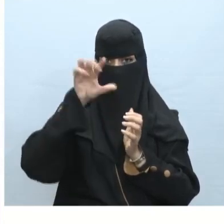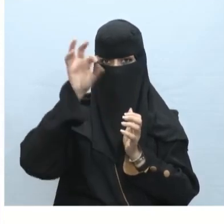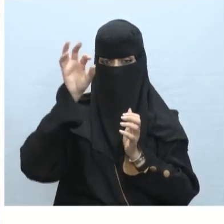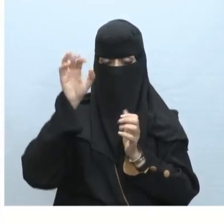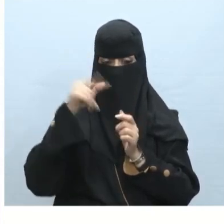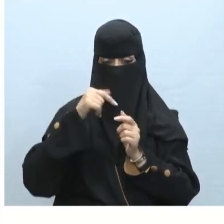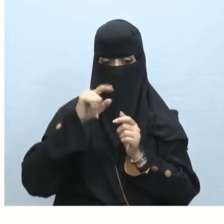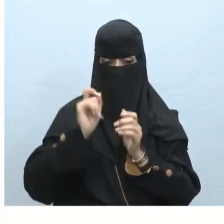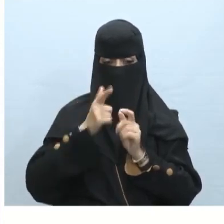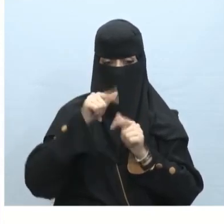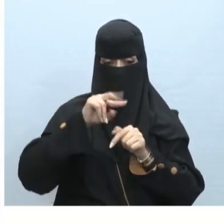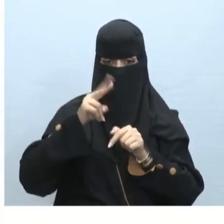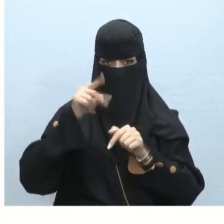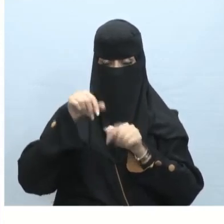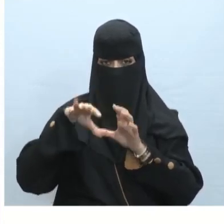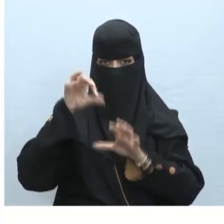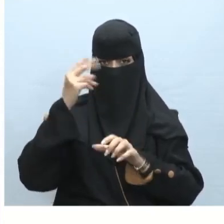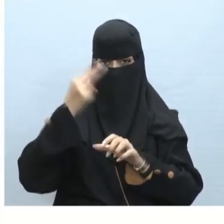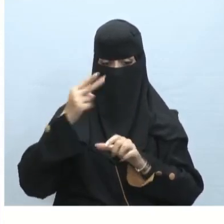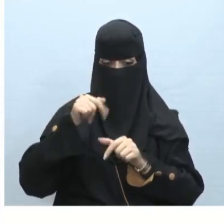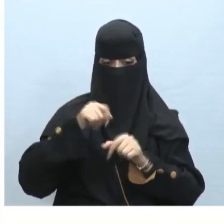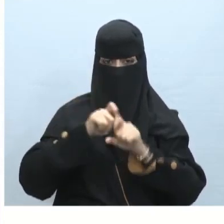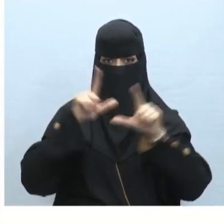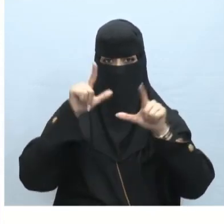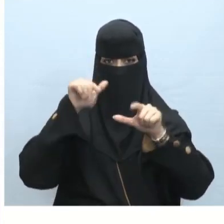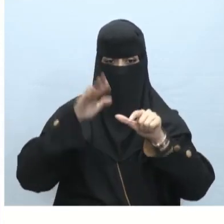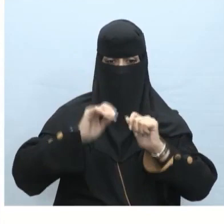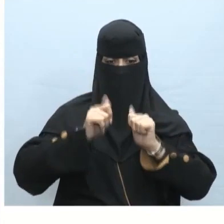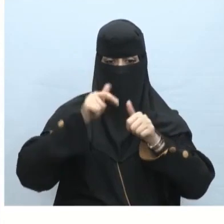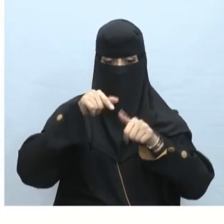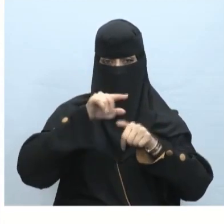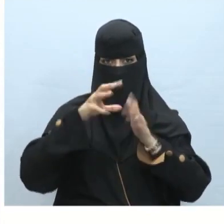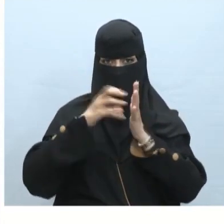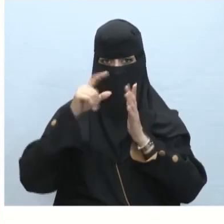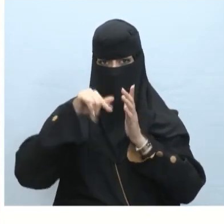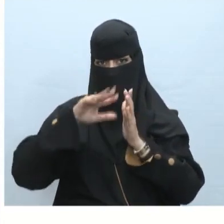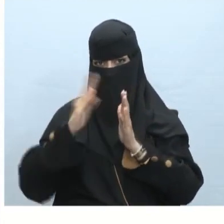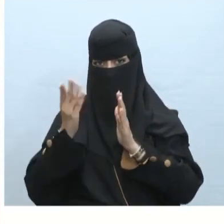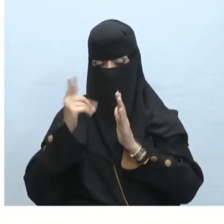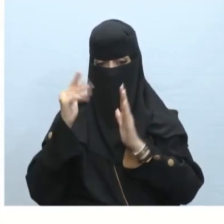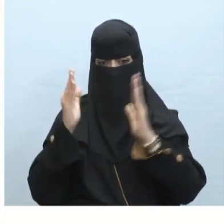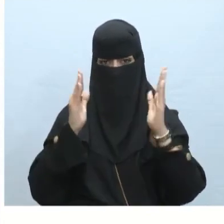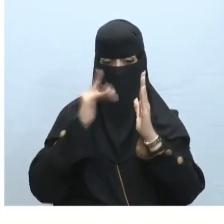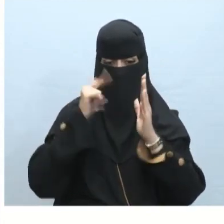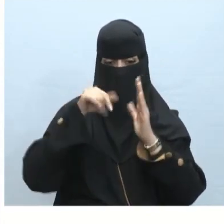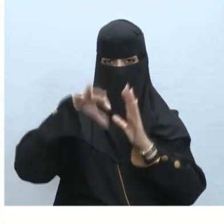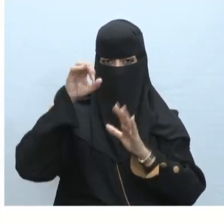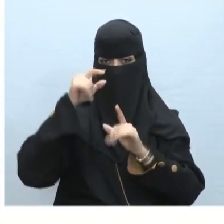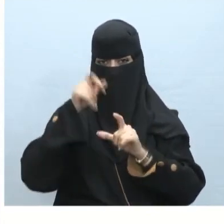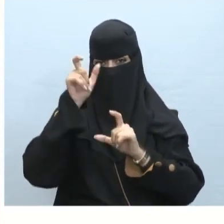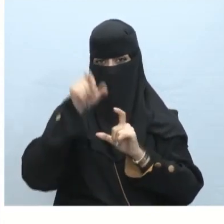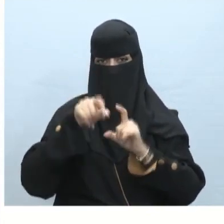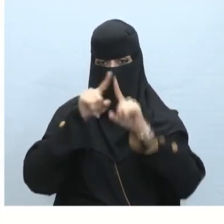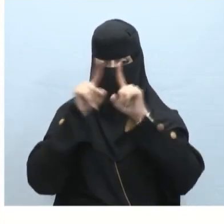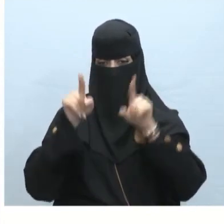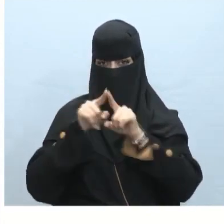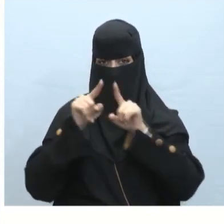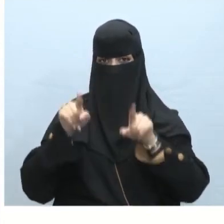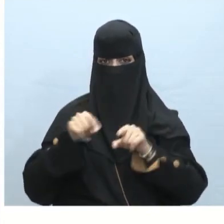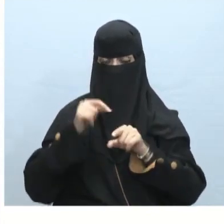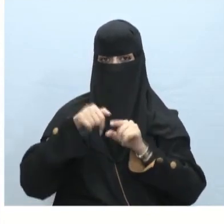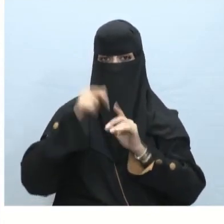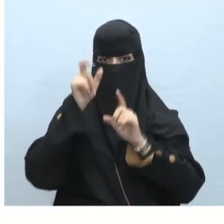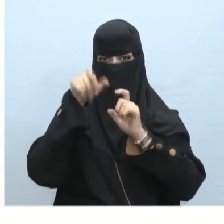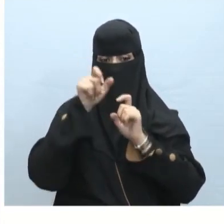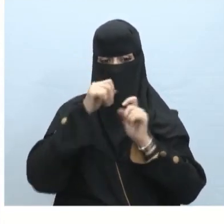مجرد الضغط على الرسم ستظهر او سيظهر شكله في الجانب المقابل نختار مثلا قائمه مربعات عموديه